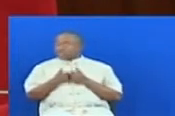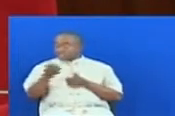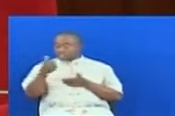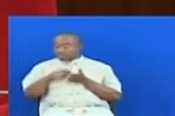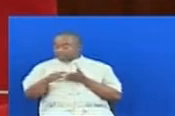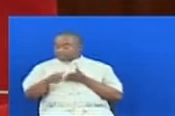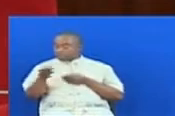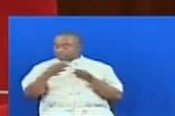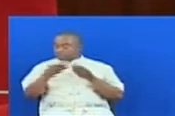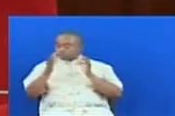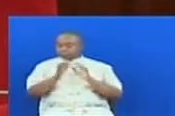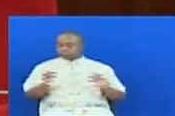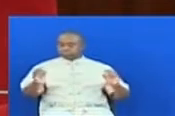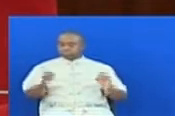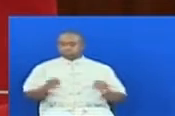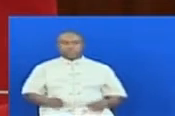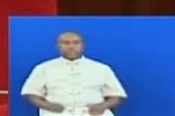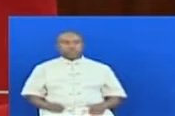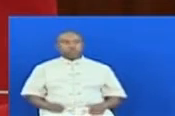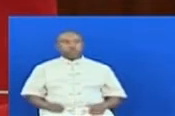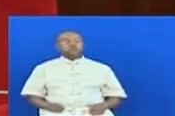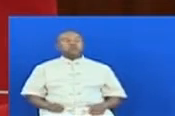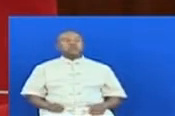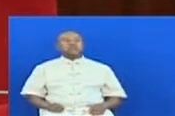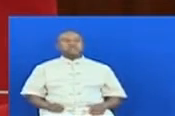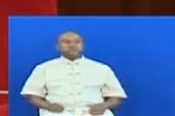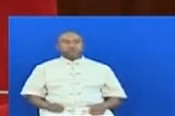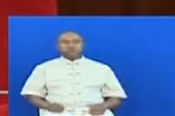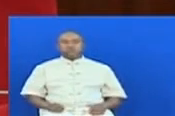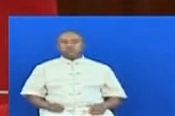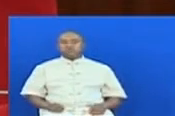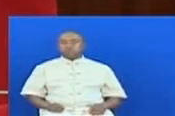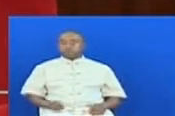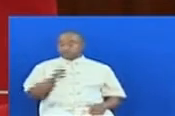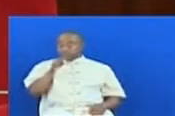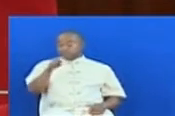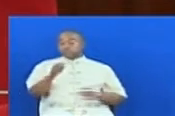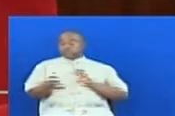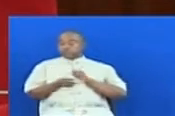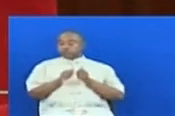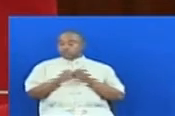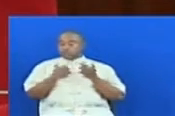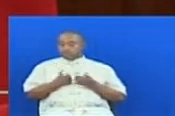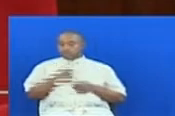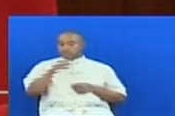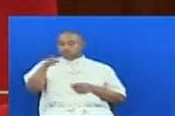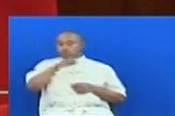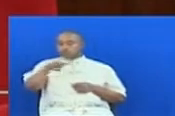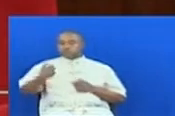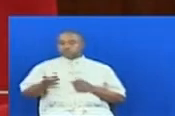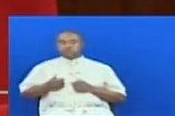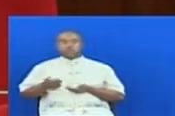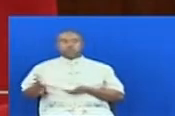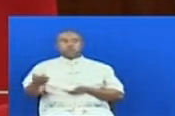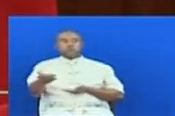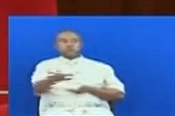posho zao. Mheshimiwa Mwenyekiti, hili swala linatokana na ukosefu wa